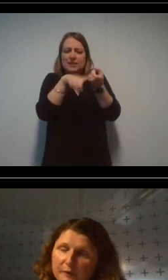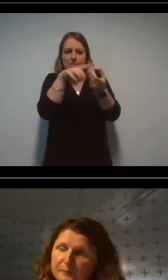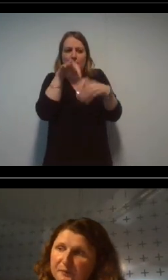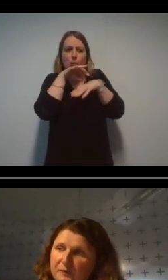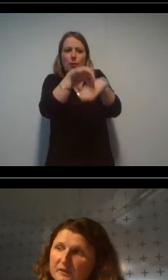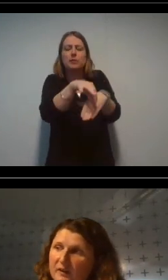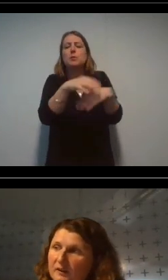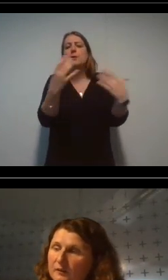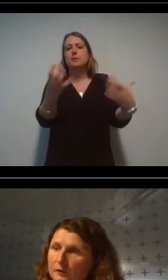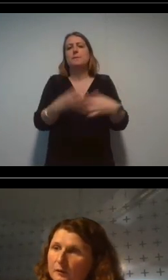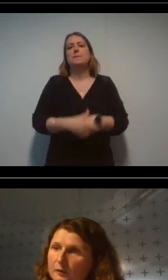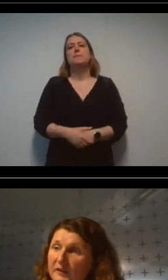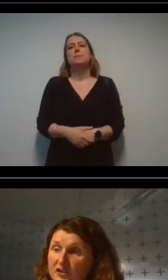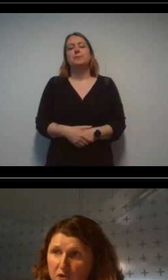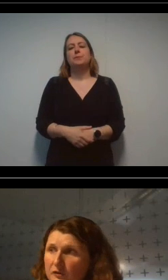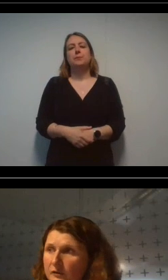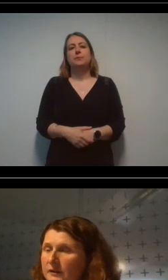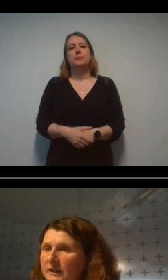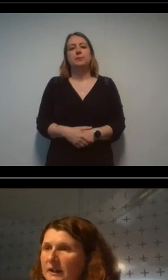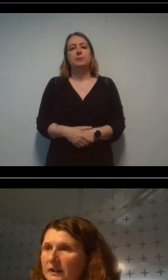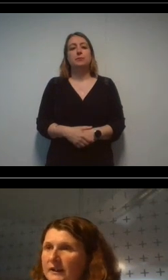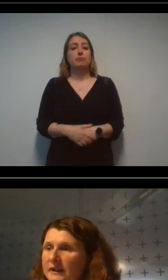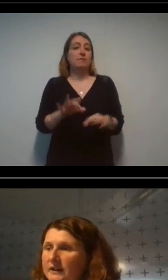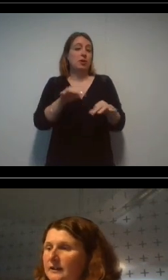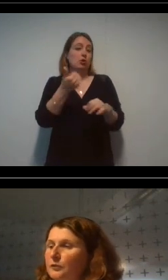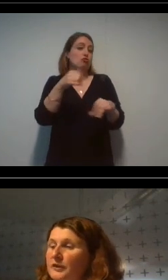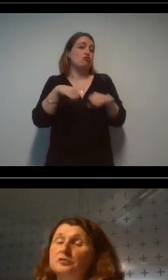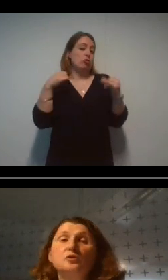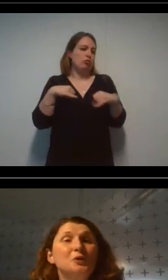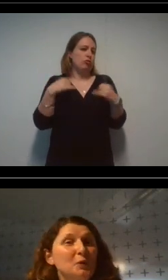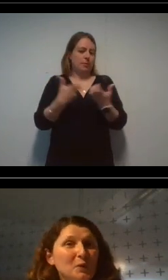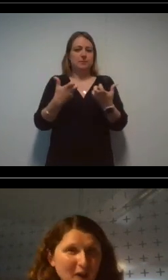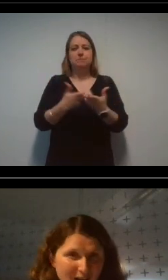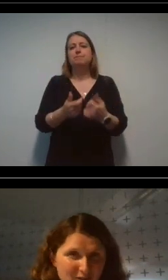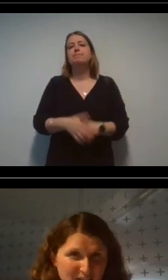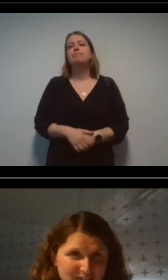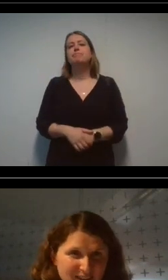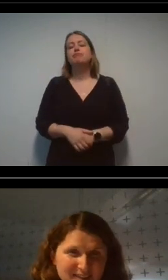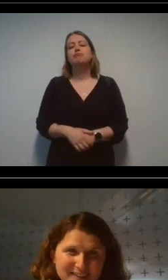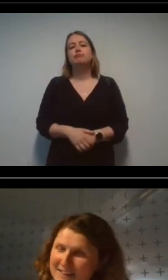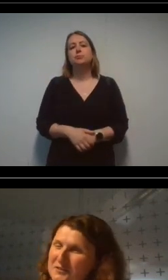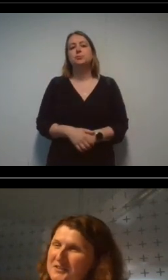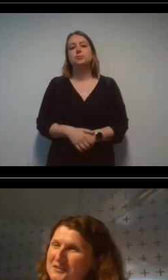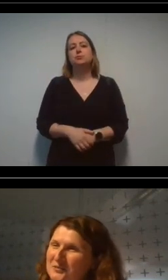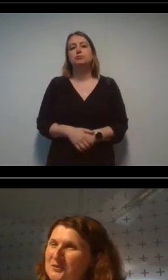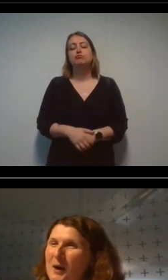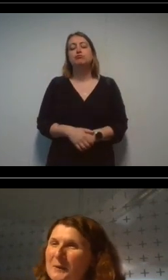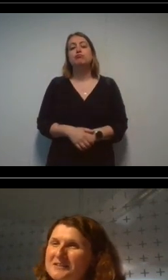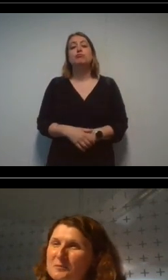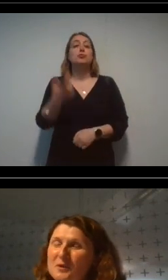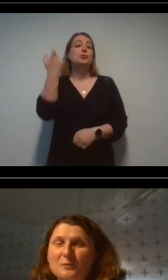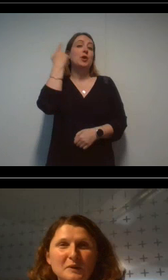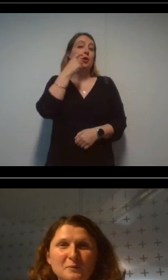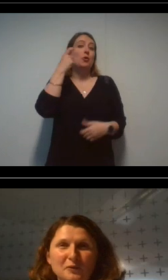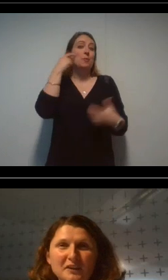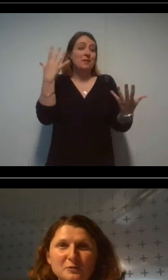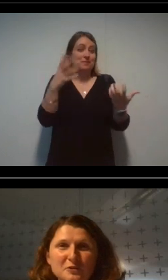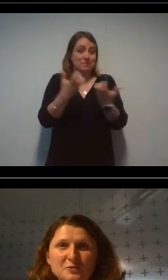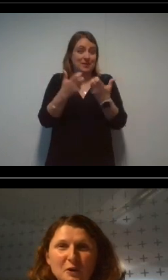l'accompagnement d'un jeune. Et on a vu que avec certaines associations, dont Arpège, ça